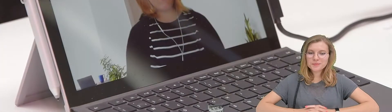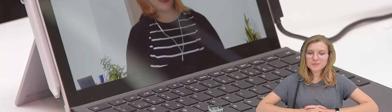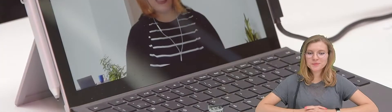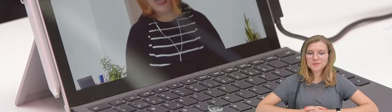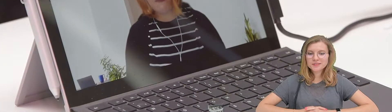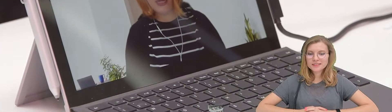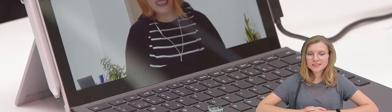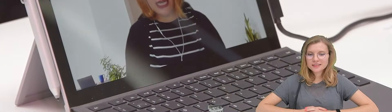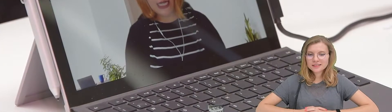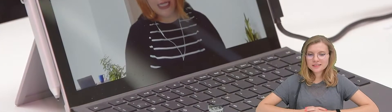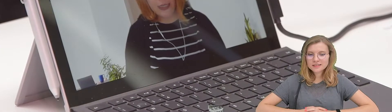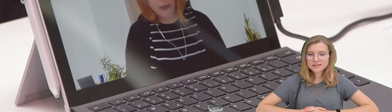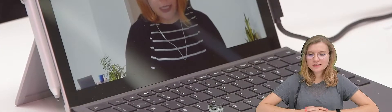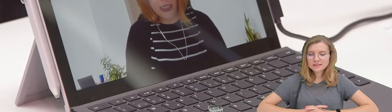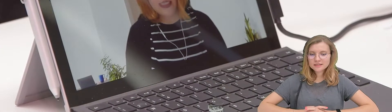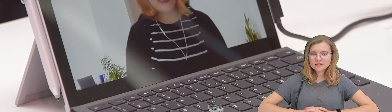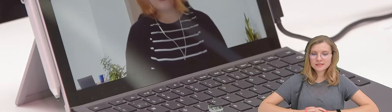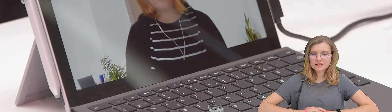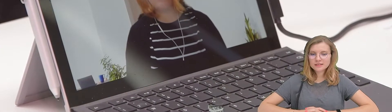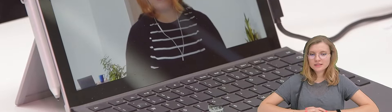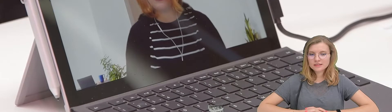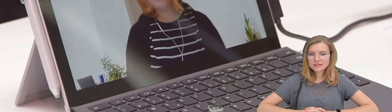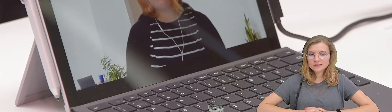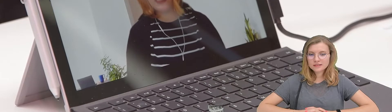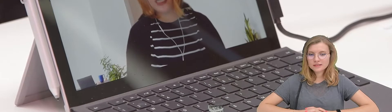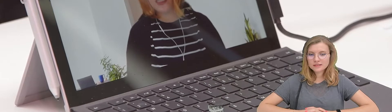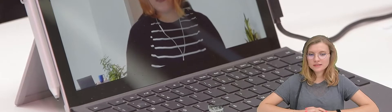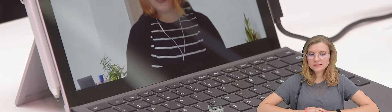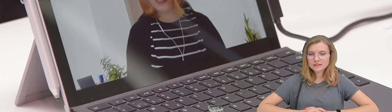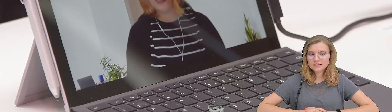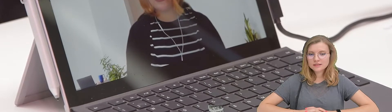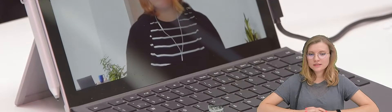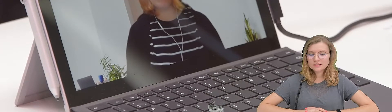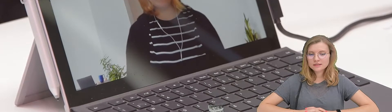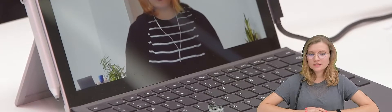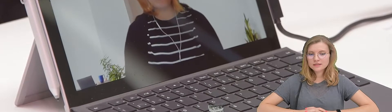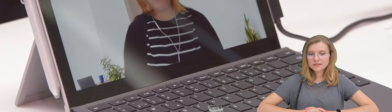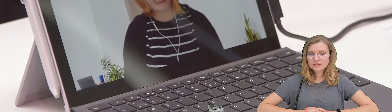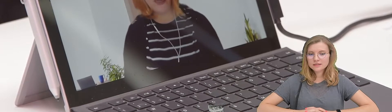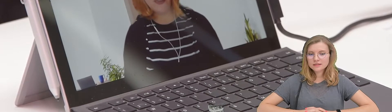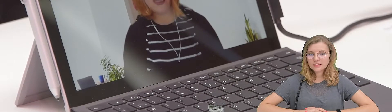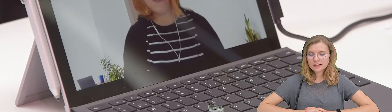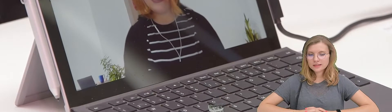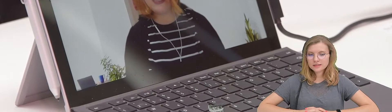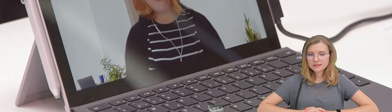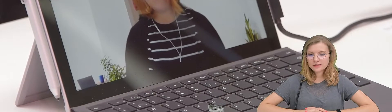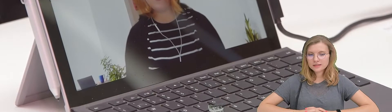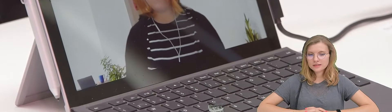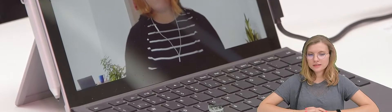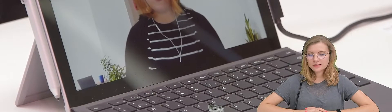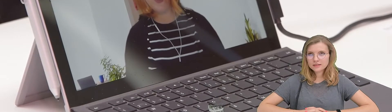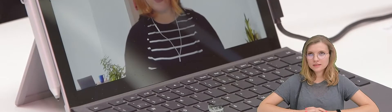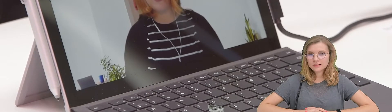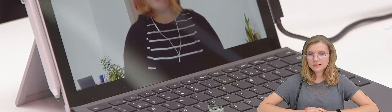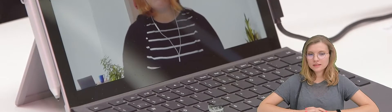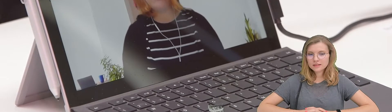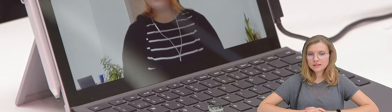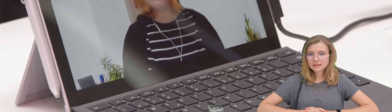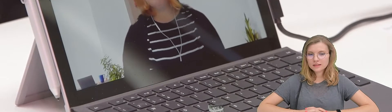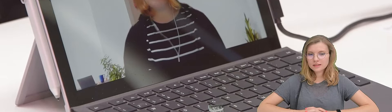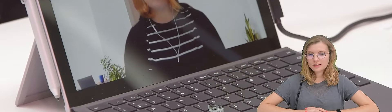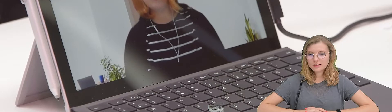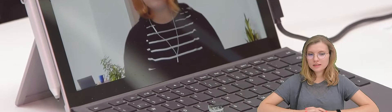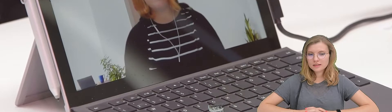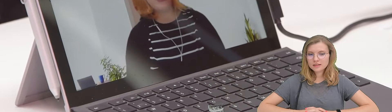mal. Man kann nämlich bei Twitter gibt es einen Emoji-Tracker, da kann man live mitverfolgen,